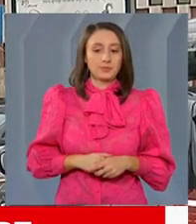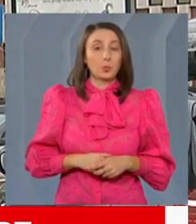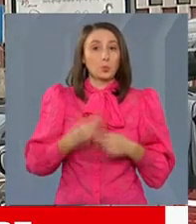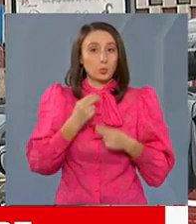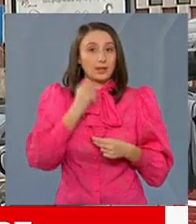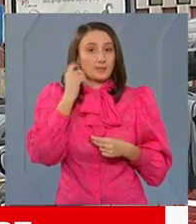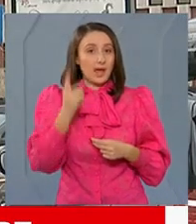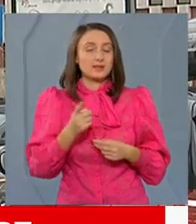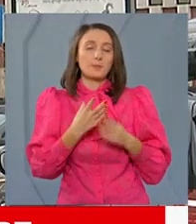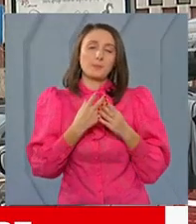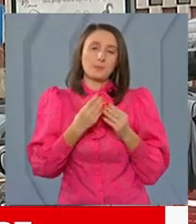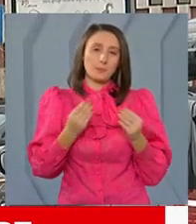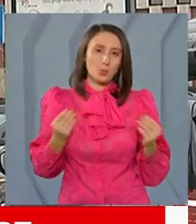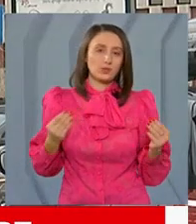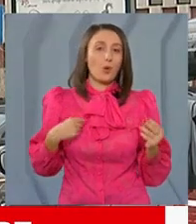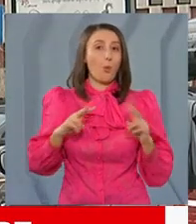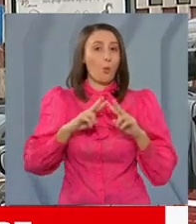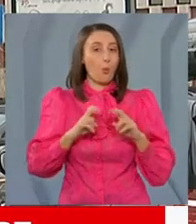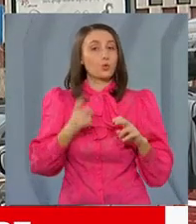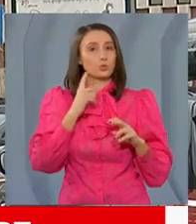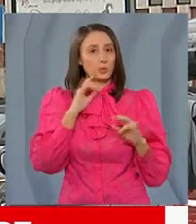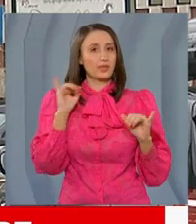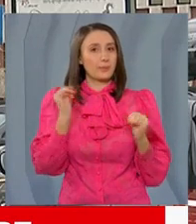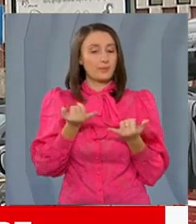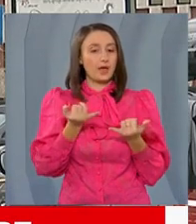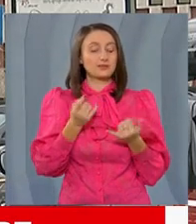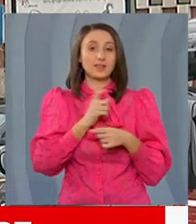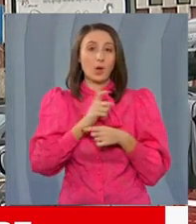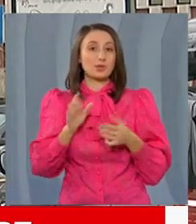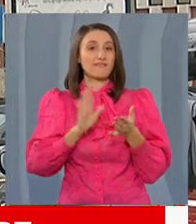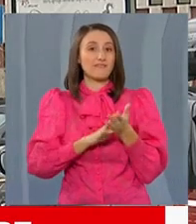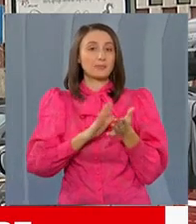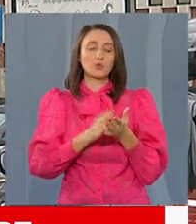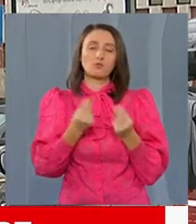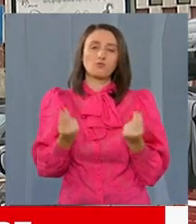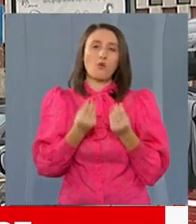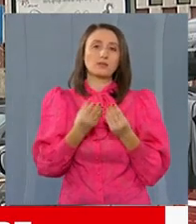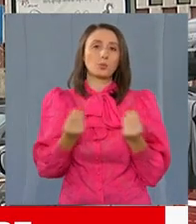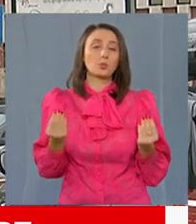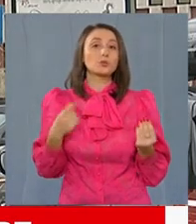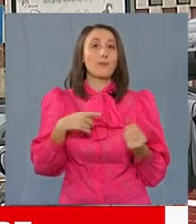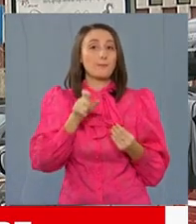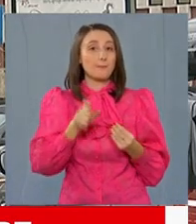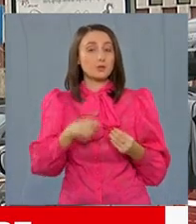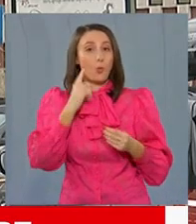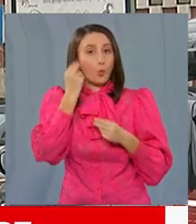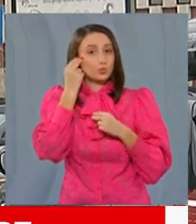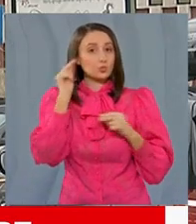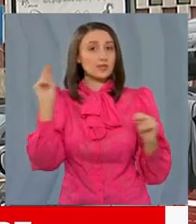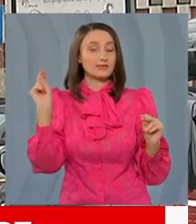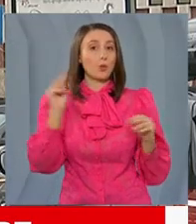Bună dimineața! Numeroasele controle au avut loc din cauza faptului că foarte mulți oameni au